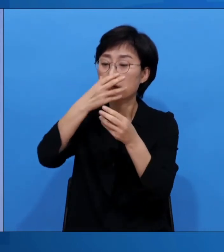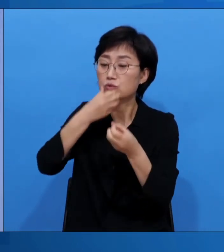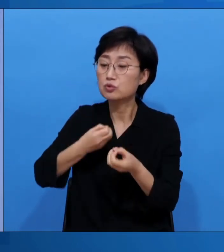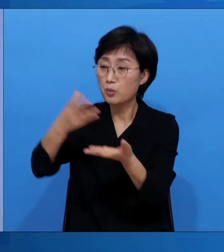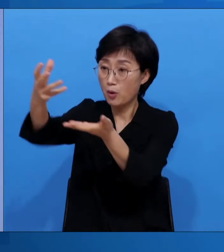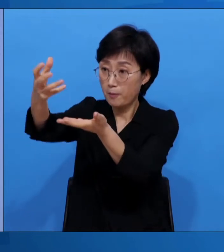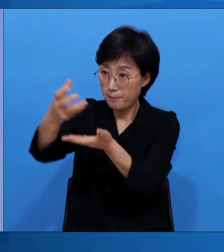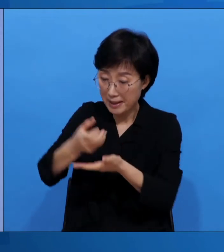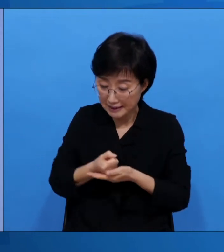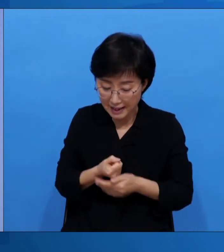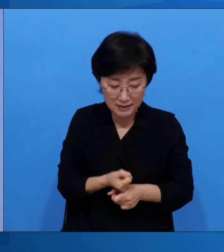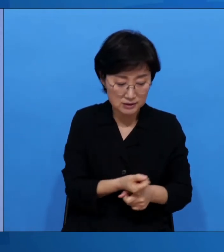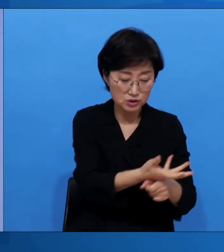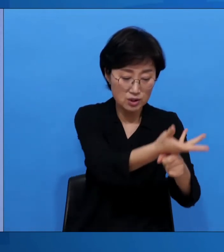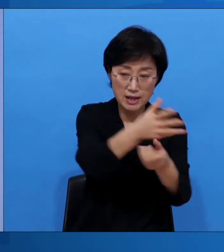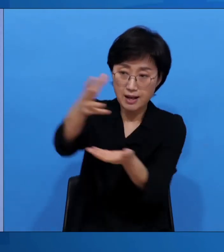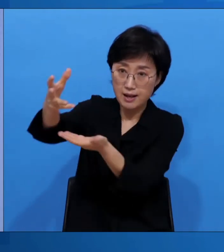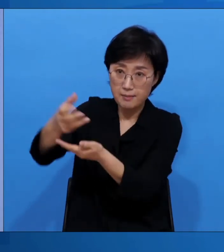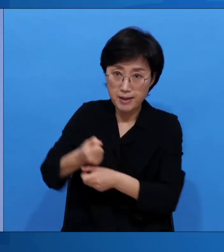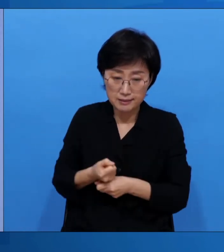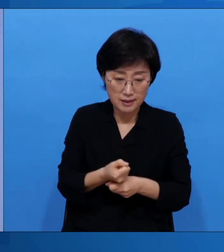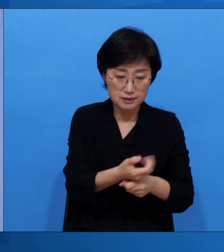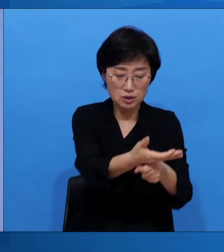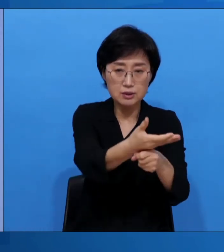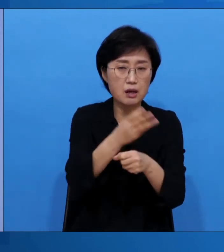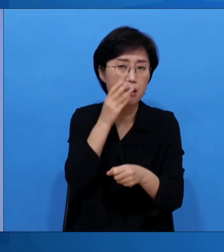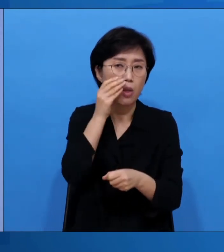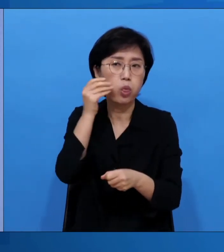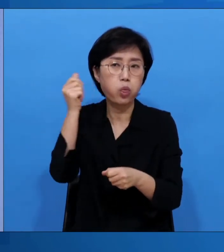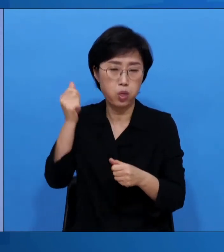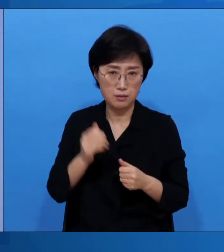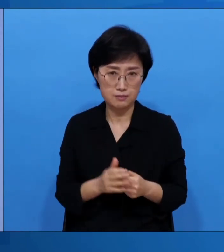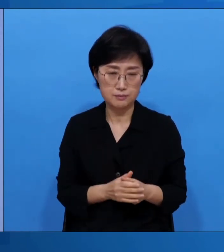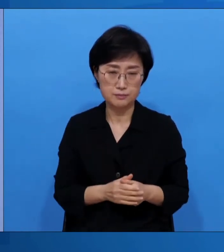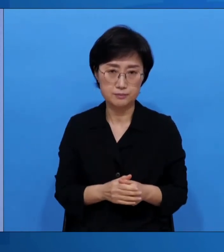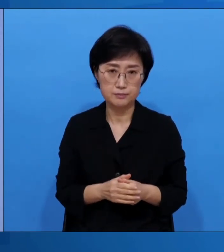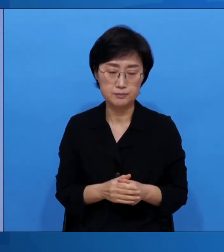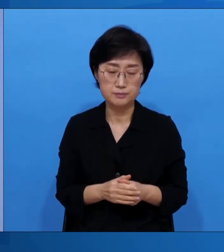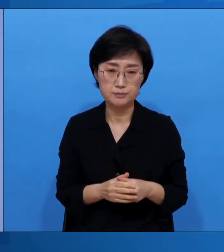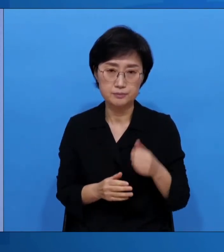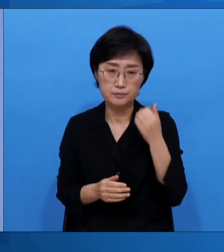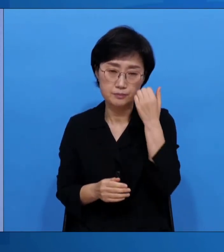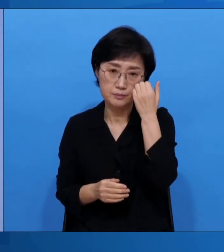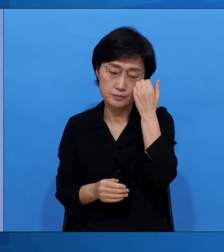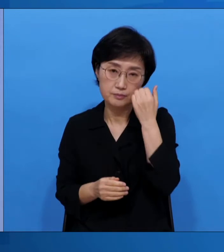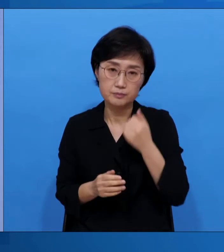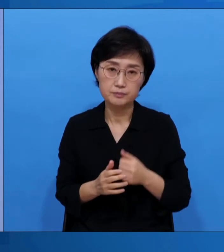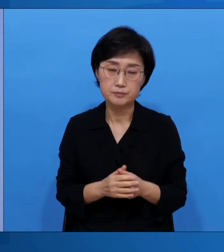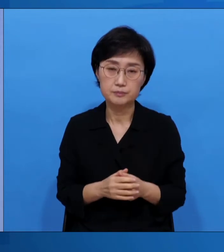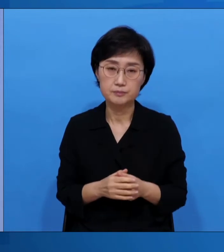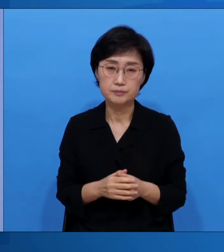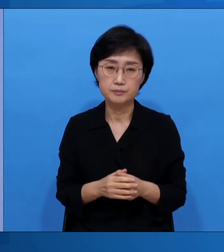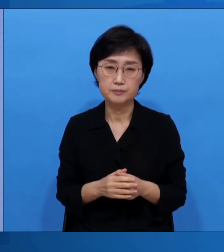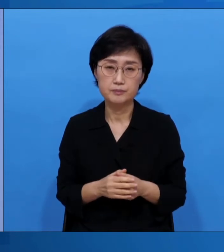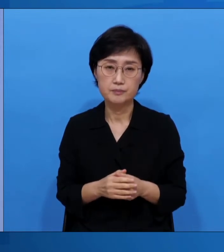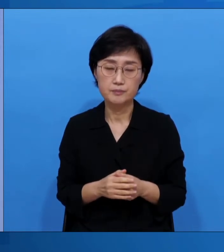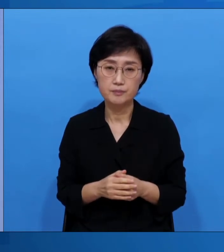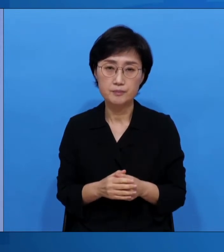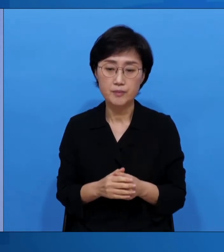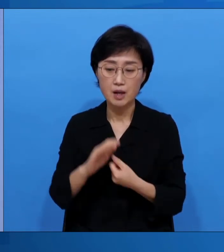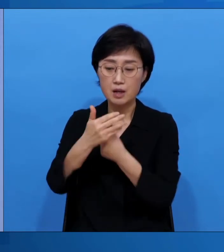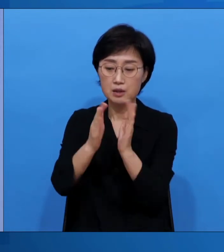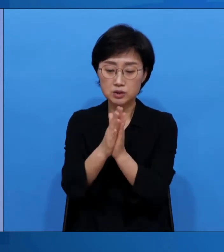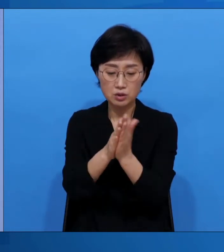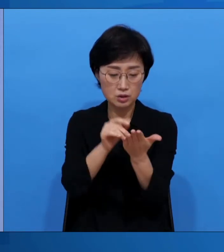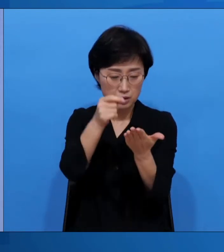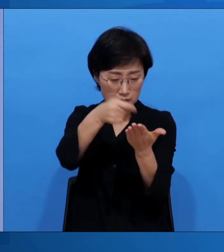있어요. And then that blessing of the 믿으시기 throne 바랍니다. will be relayed. May you believe in 성경의 that. 최고 약속이 이거예요. And this is the greatest promise given in the Bible. 그러니까 성경에